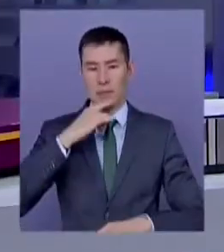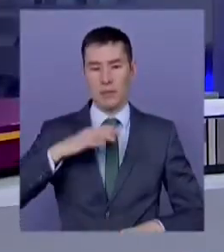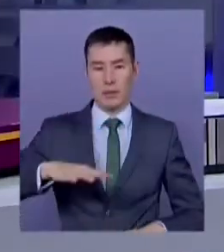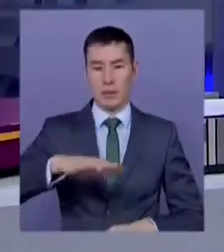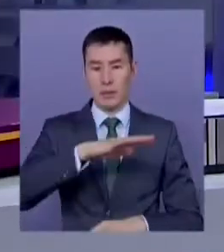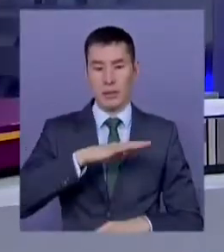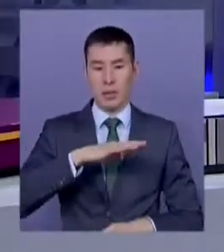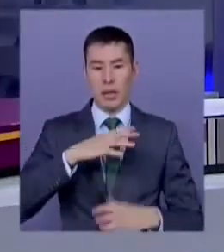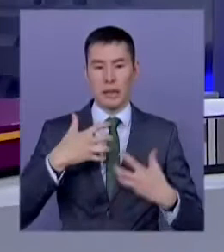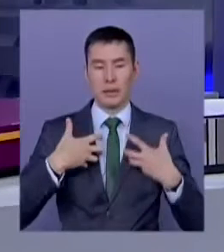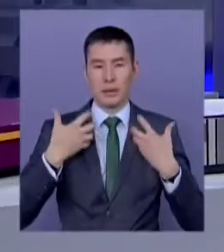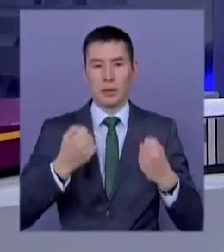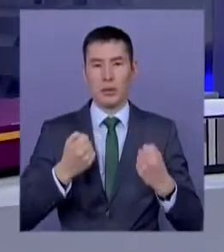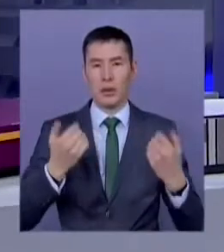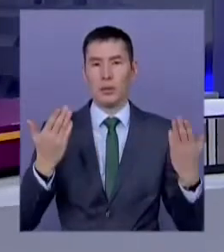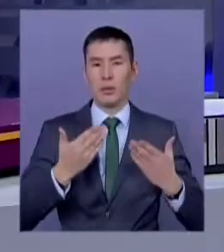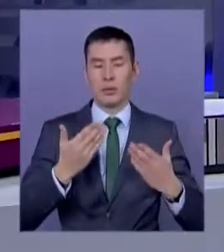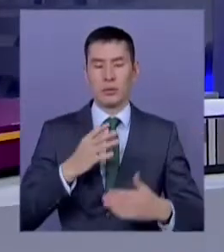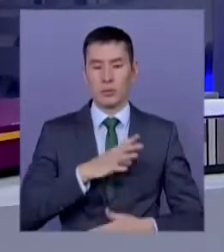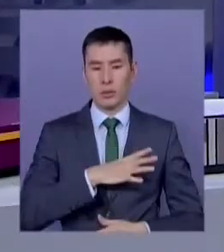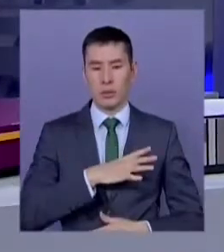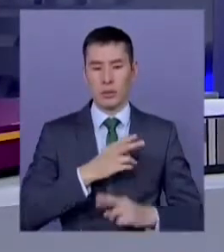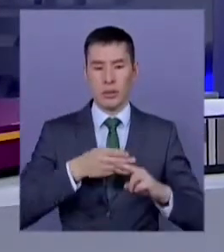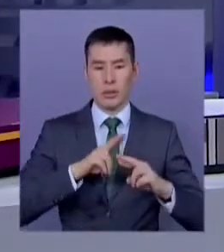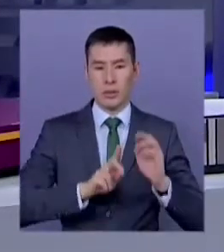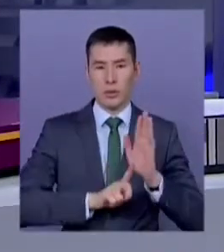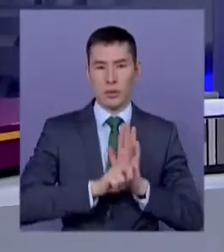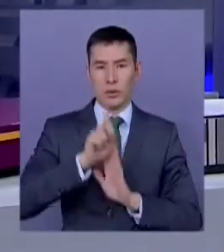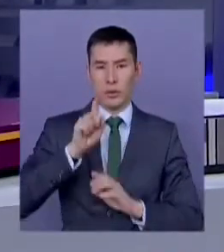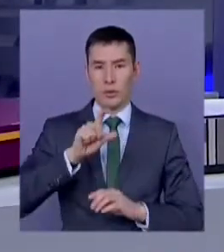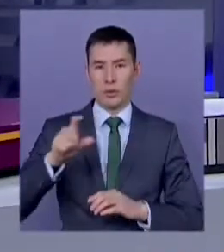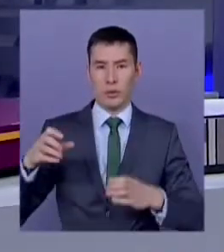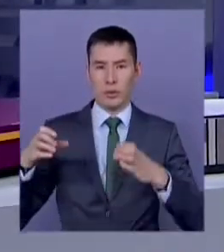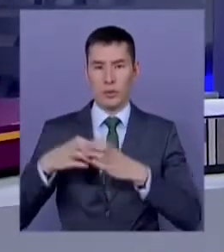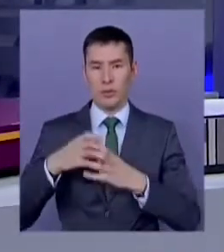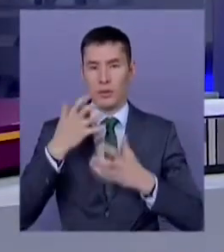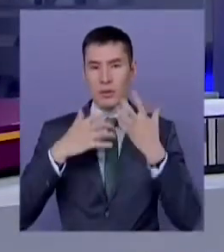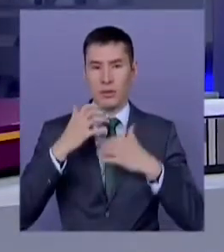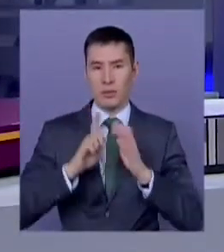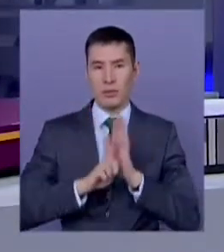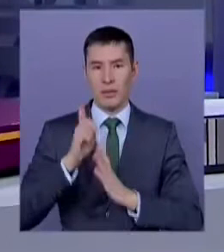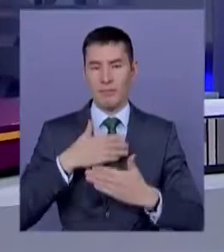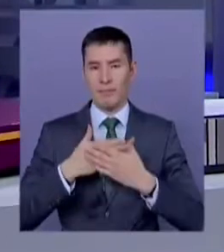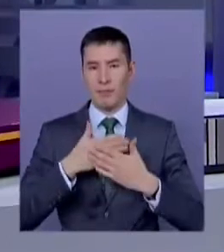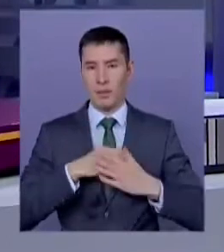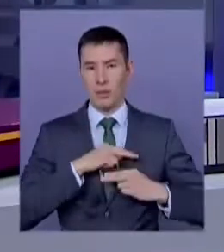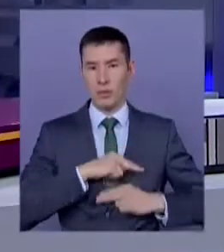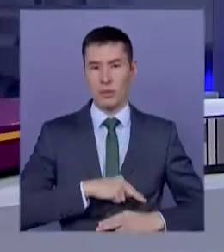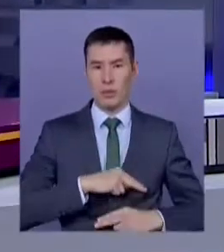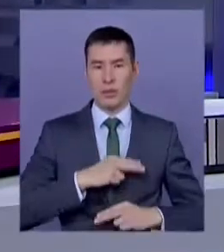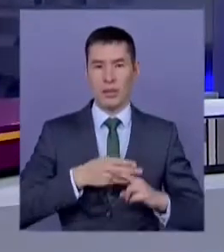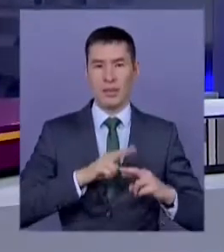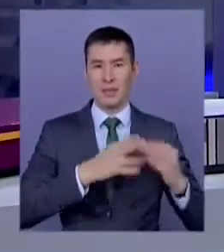еді? Егеменді еліміздің осы жүйесін дамытуға белсенді ат салысқан азаматтар сол аласапыран жылдарды қалай еске